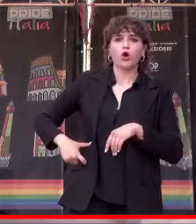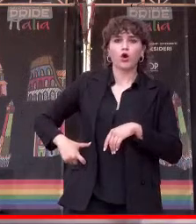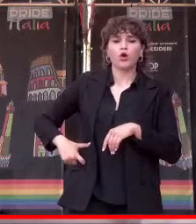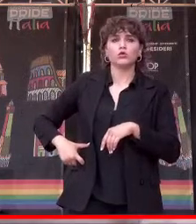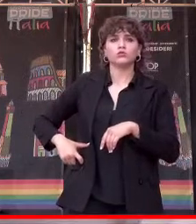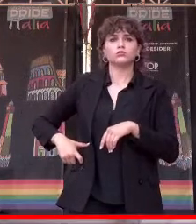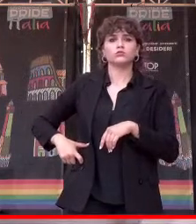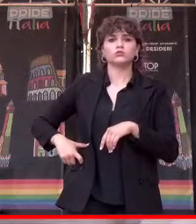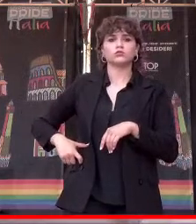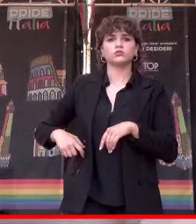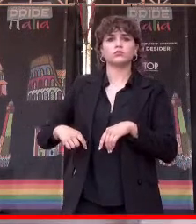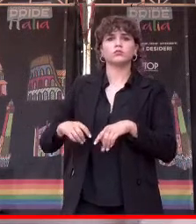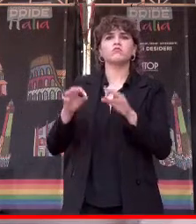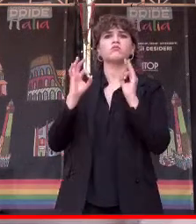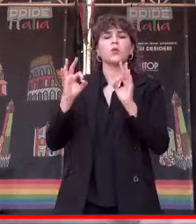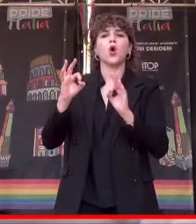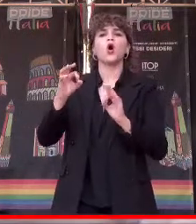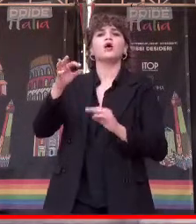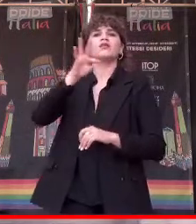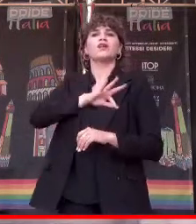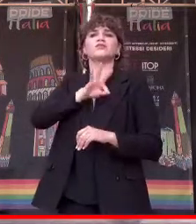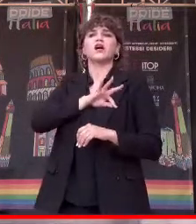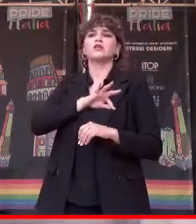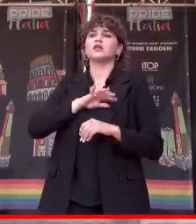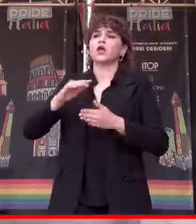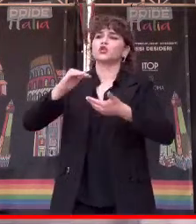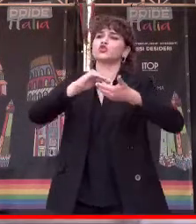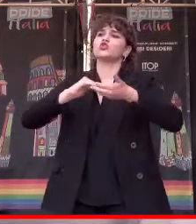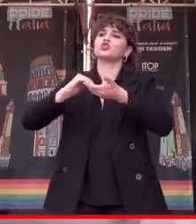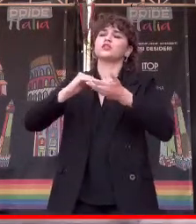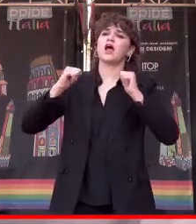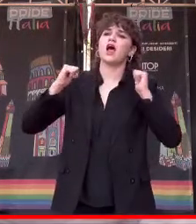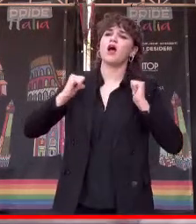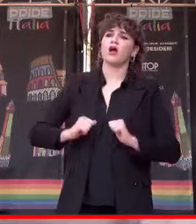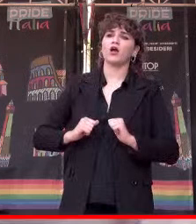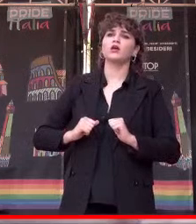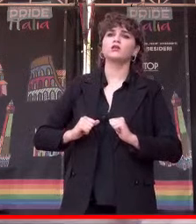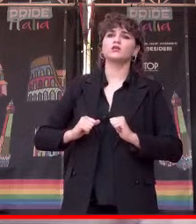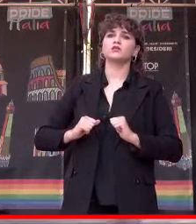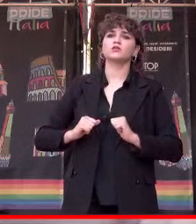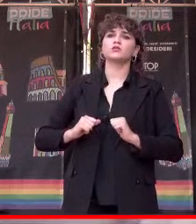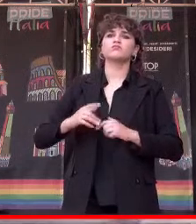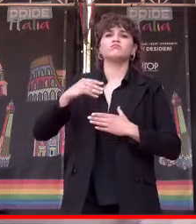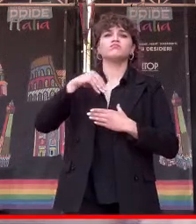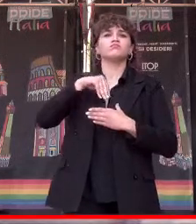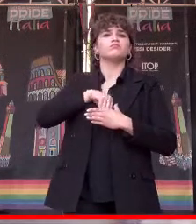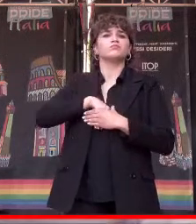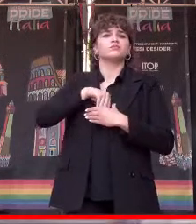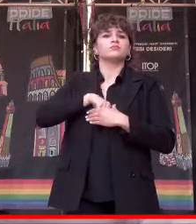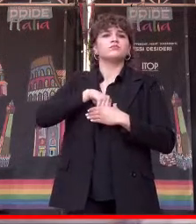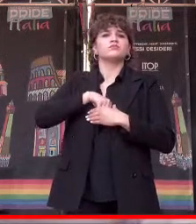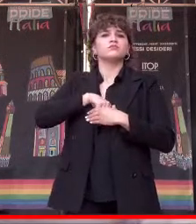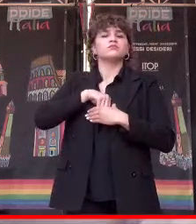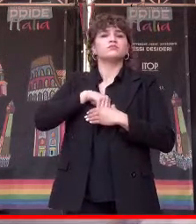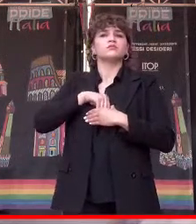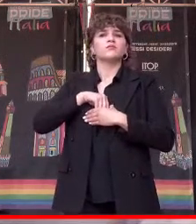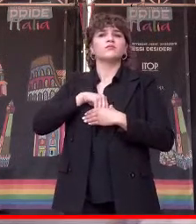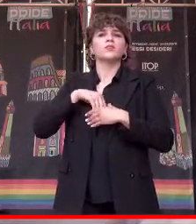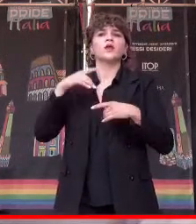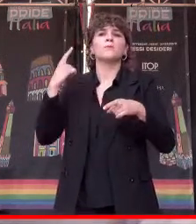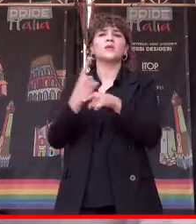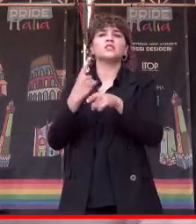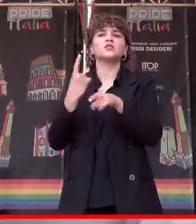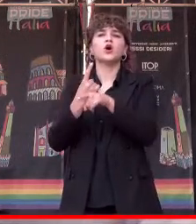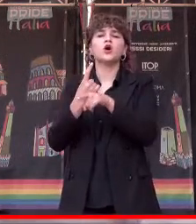alla società civile, sentire davvero i bisogni, poi diventa molto interessante